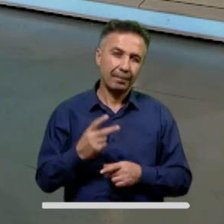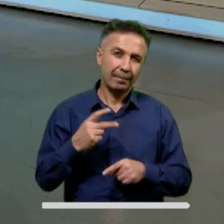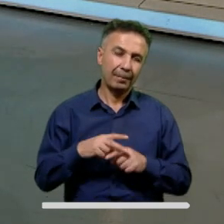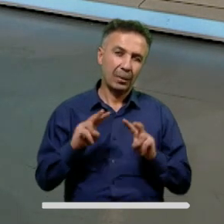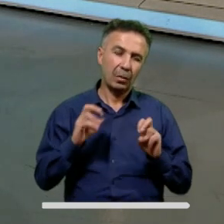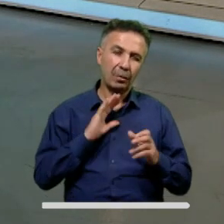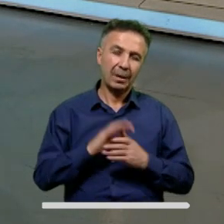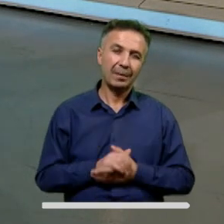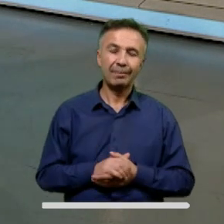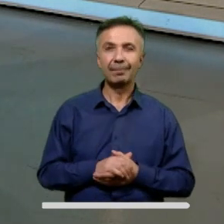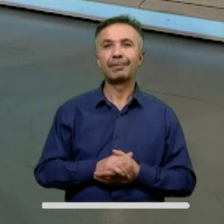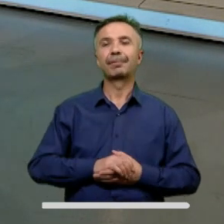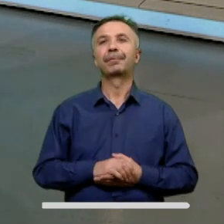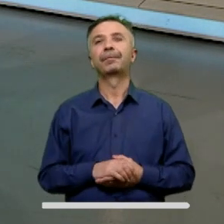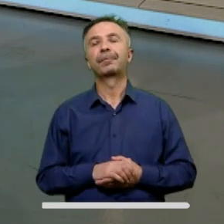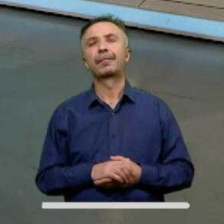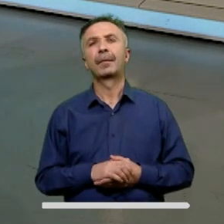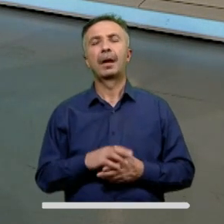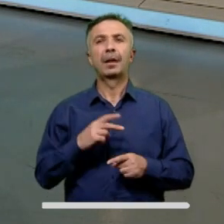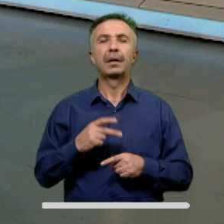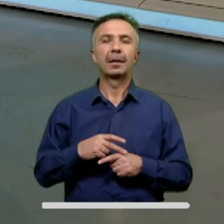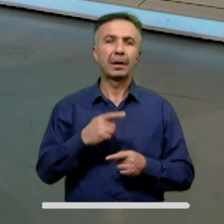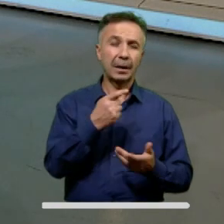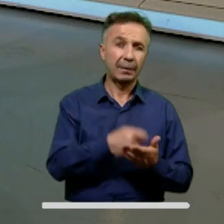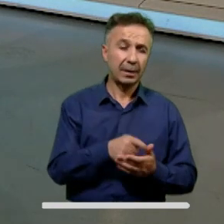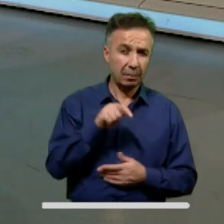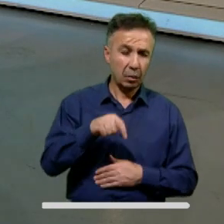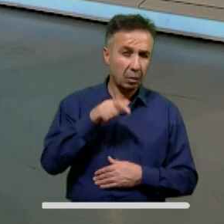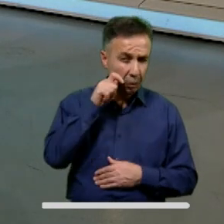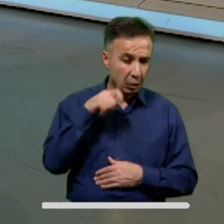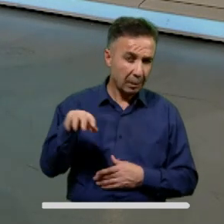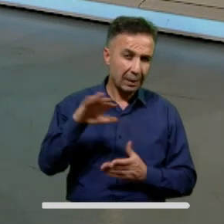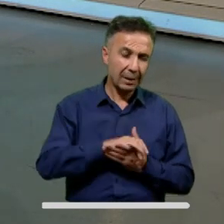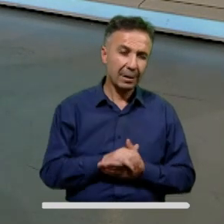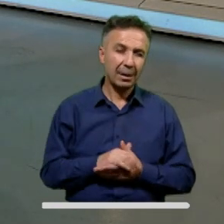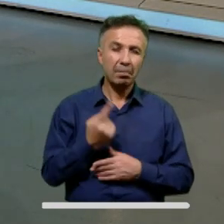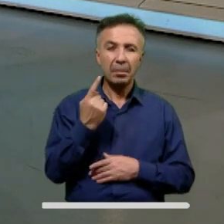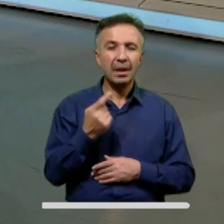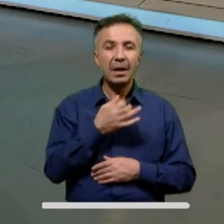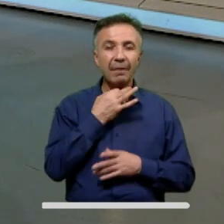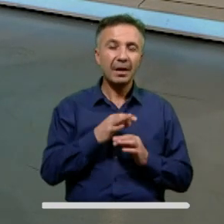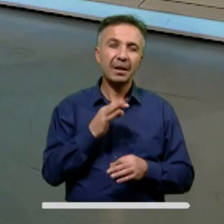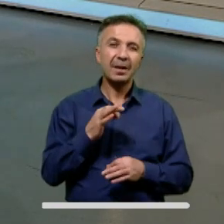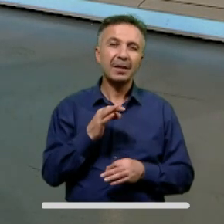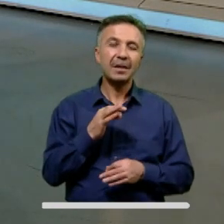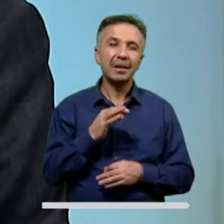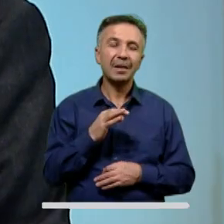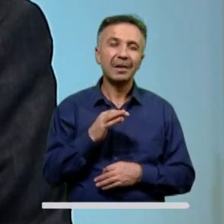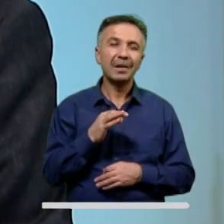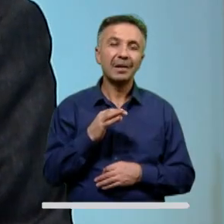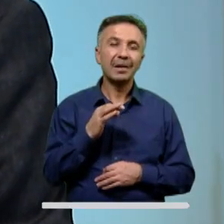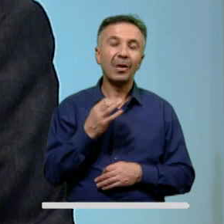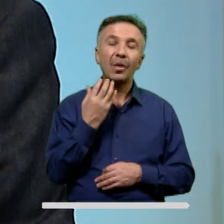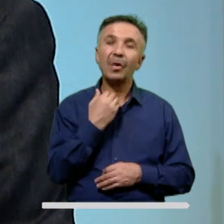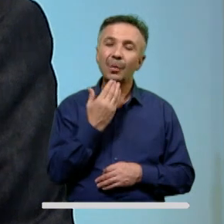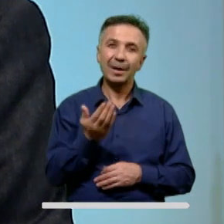Sadaka ayrı. Zekatını verse bugün Müslümanlar bir tane fakir kalmaz. Ha, tamamını